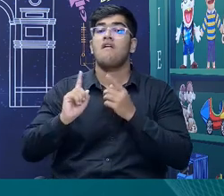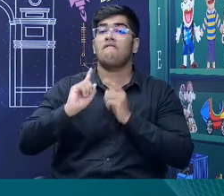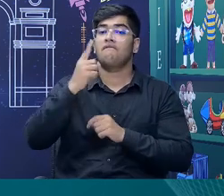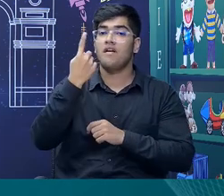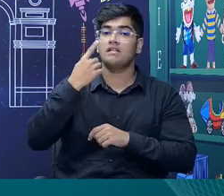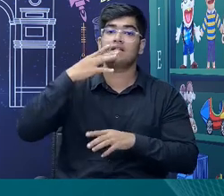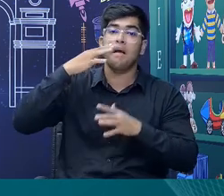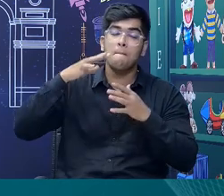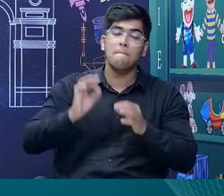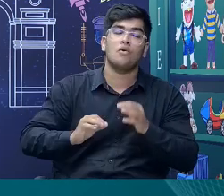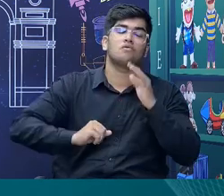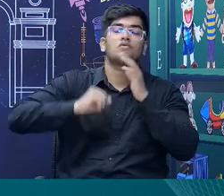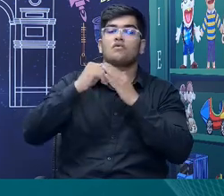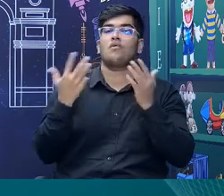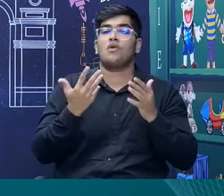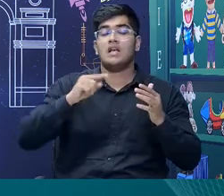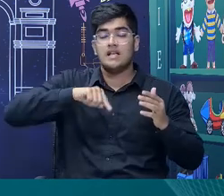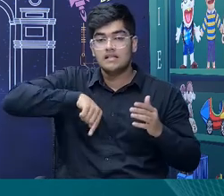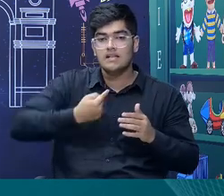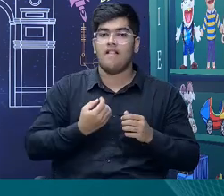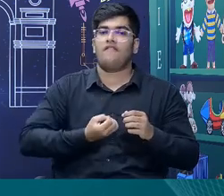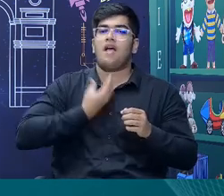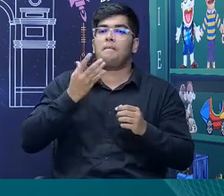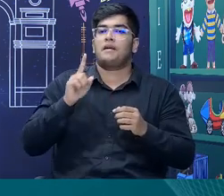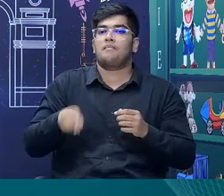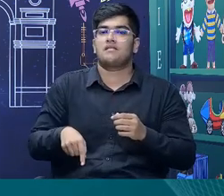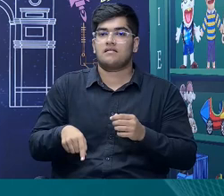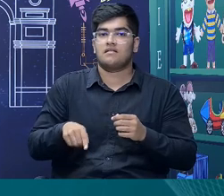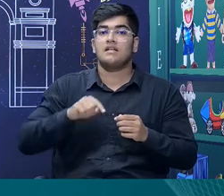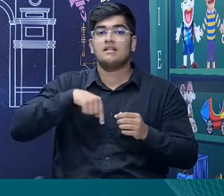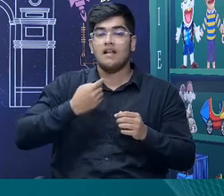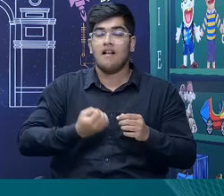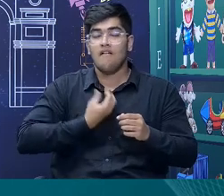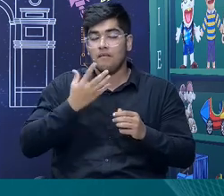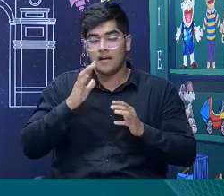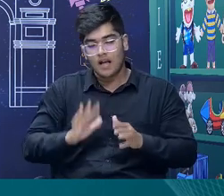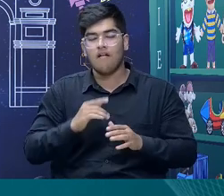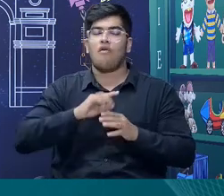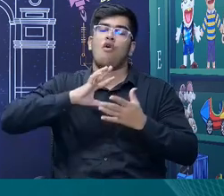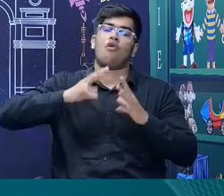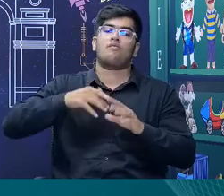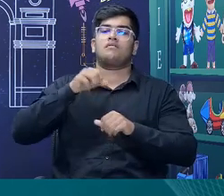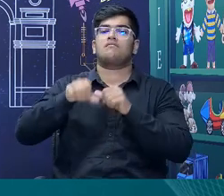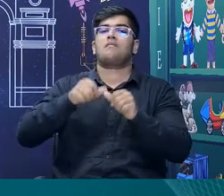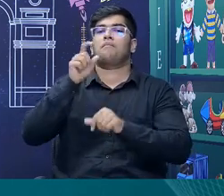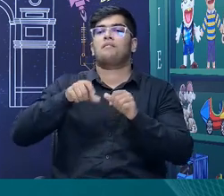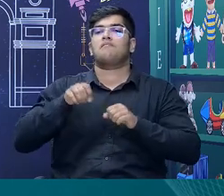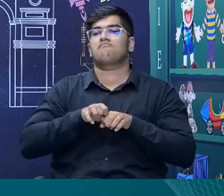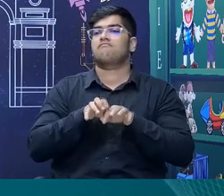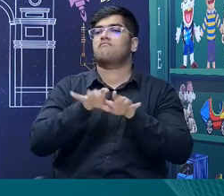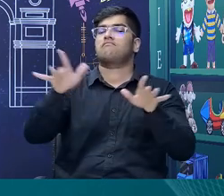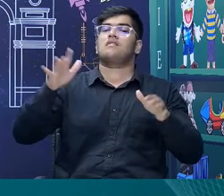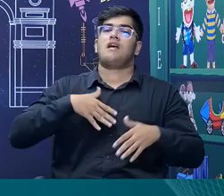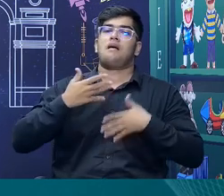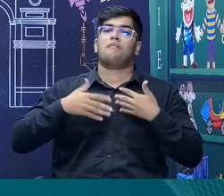हमें अपने आप को खुश रखना है अपने आप से प्यार रखना है और वही प्यार दूसरों